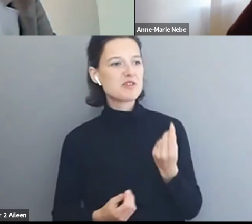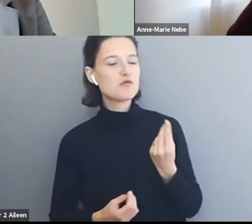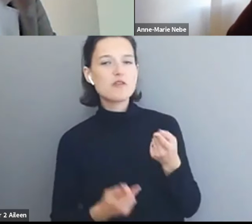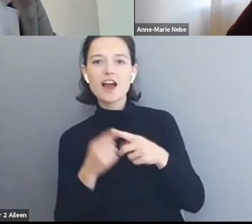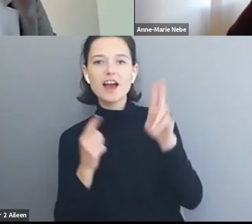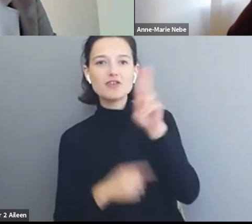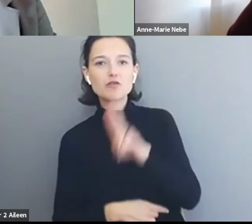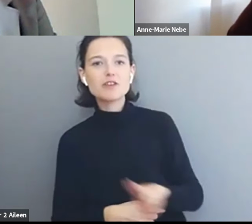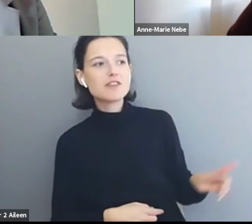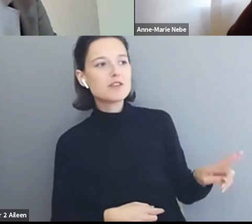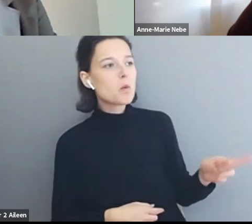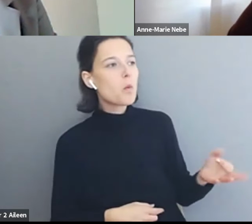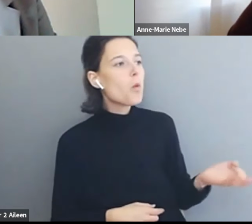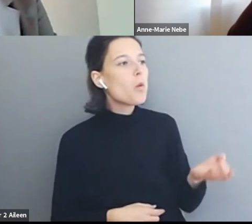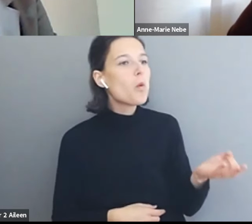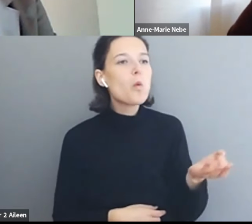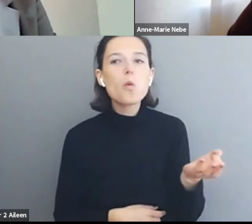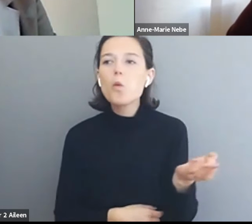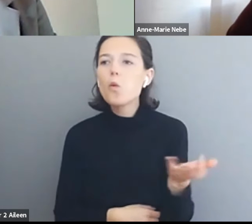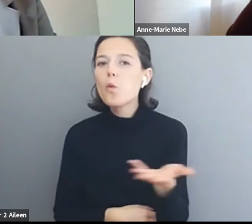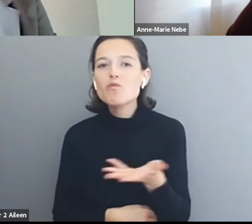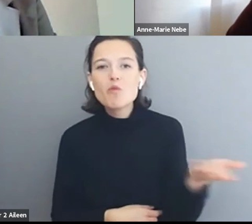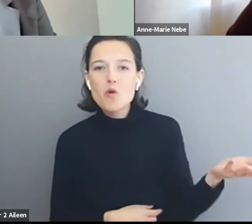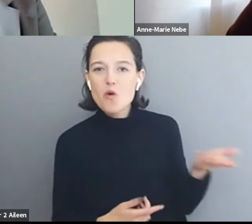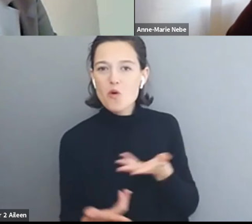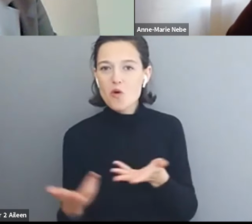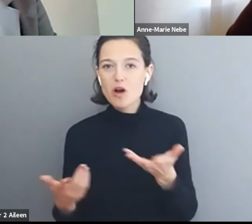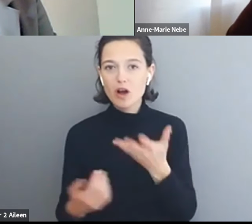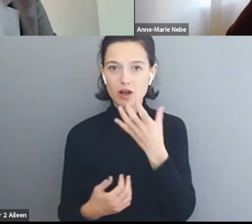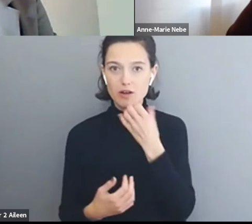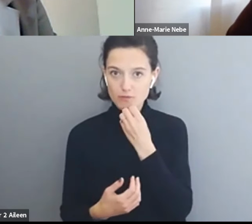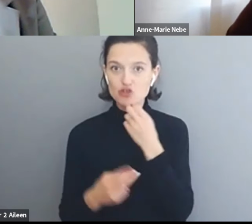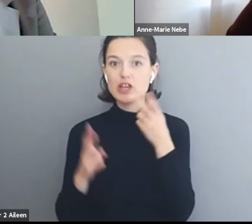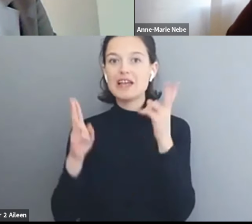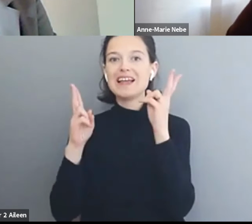sehen. Ich möchte auch sehen, dass in der Lehrerinnen- und Lehrerausbildung